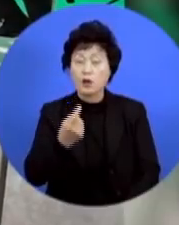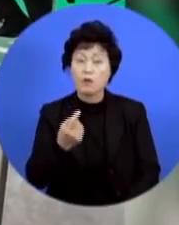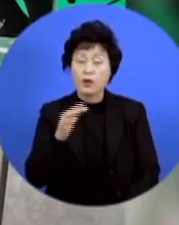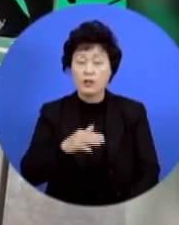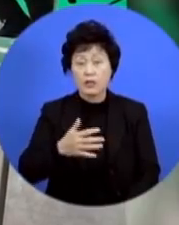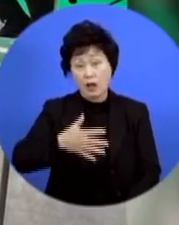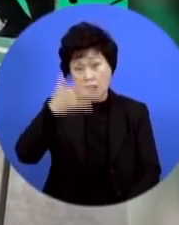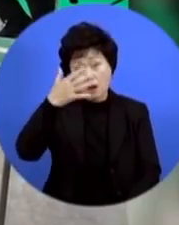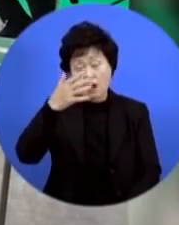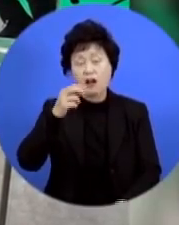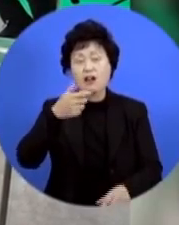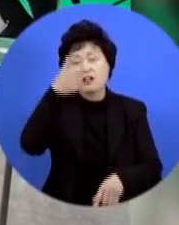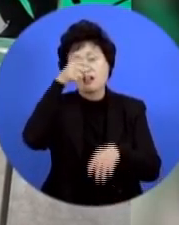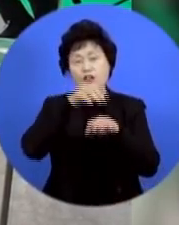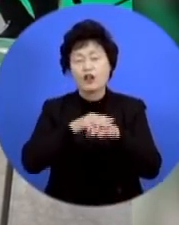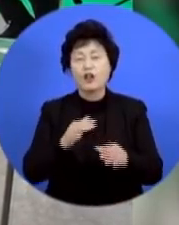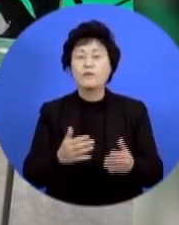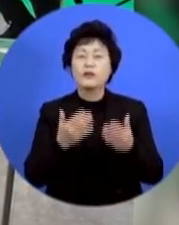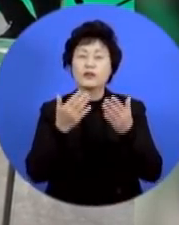온라인 방송으로 하는데